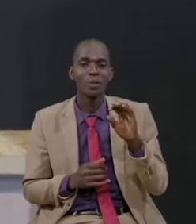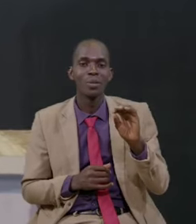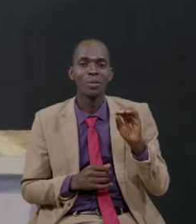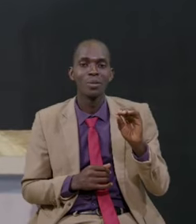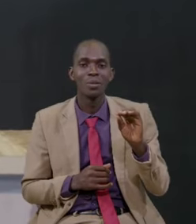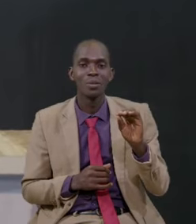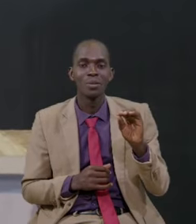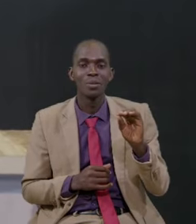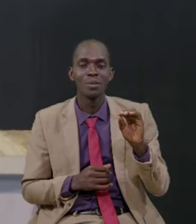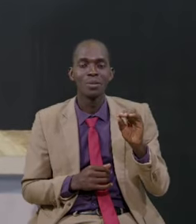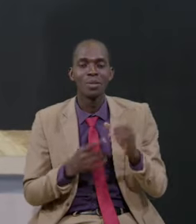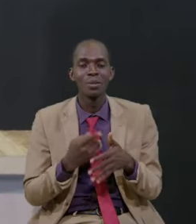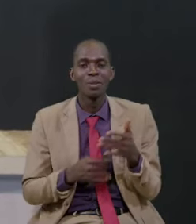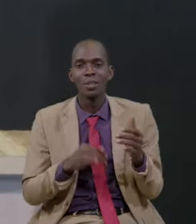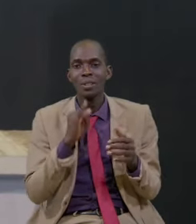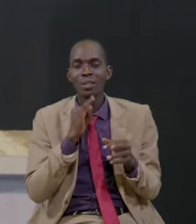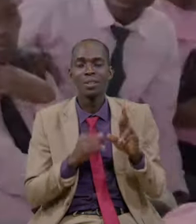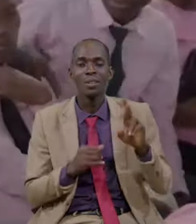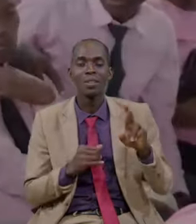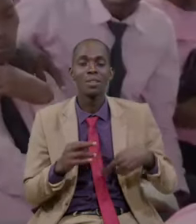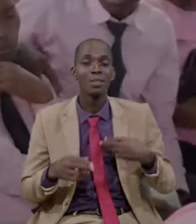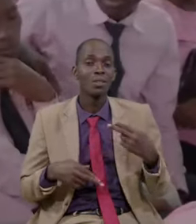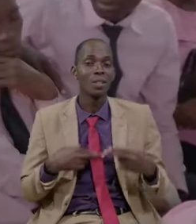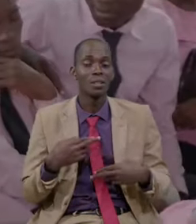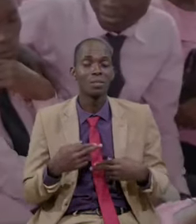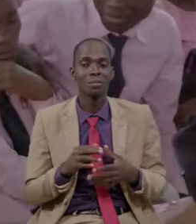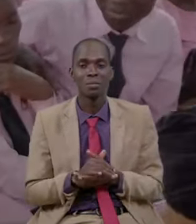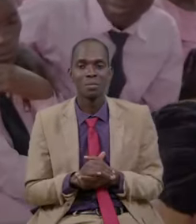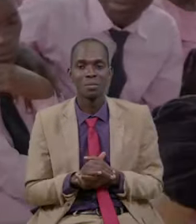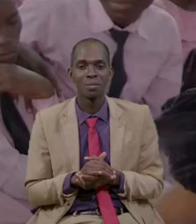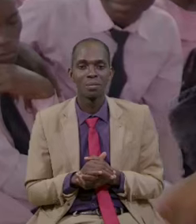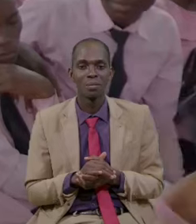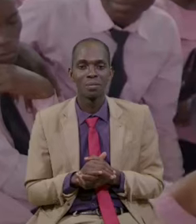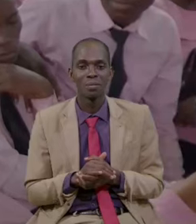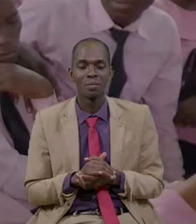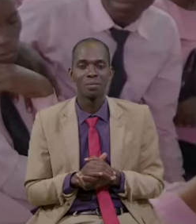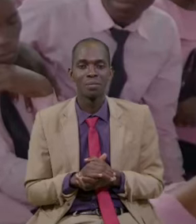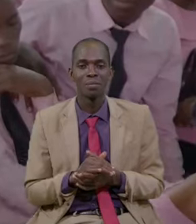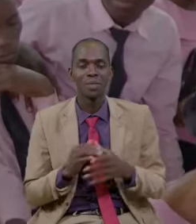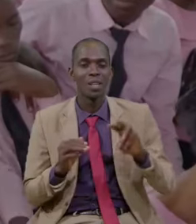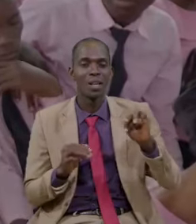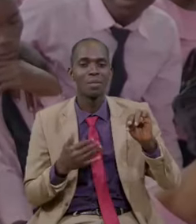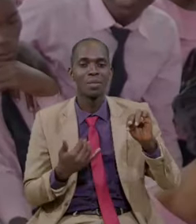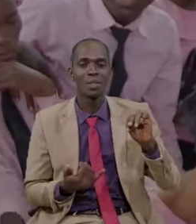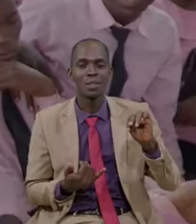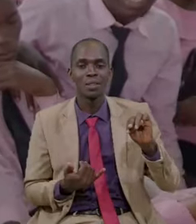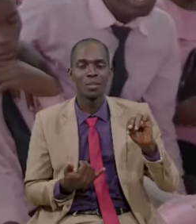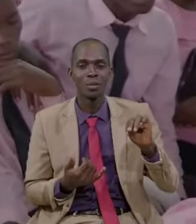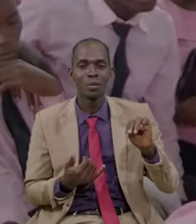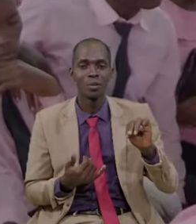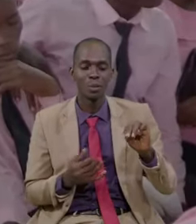âmes. R, raviver la justice et la sainteté comme mot de vie. Et aime maintenant